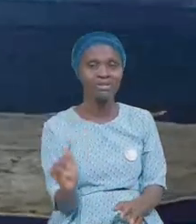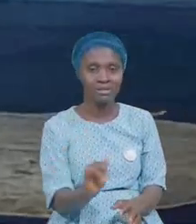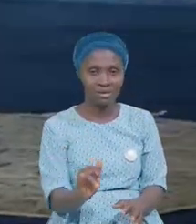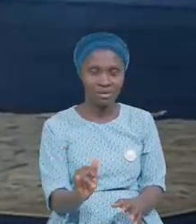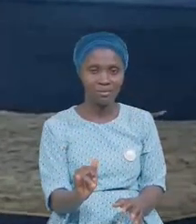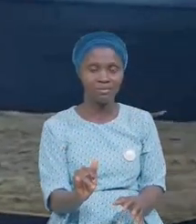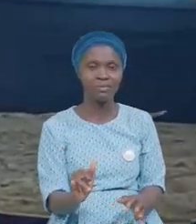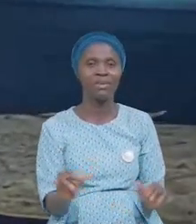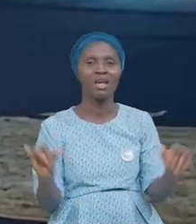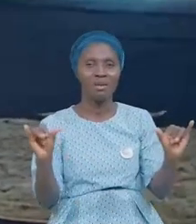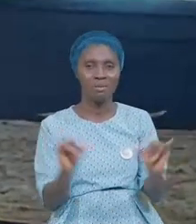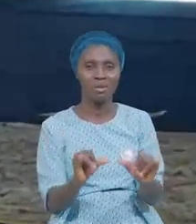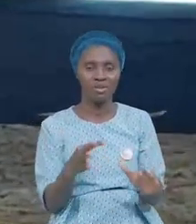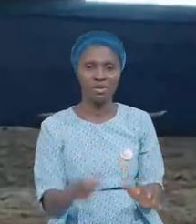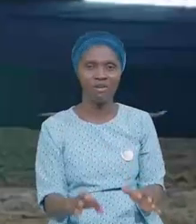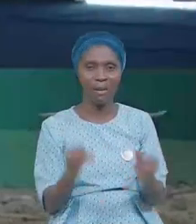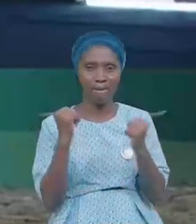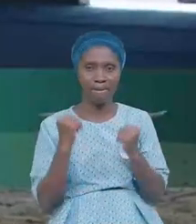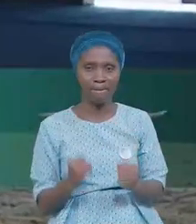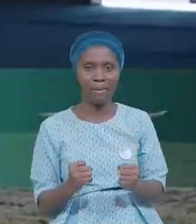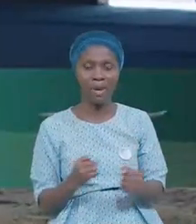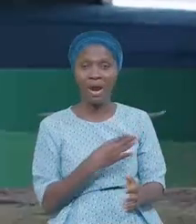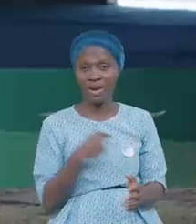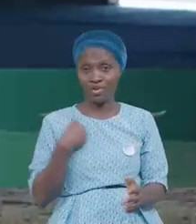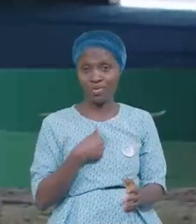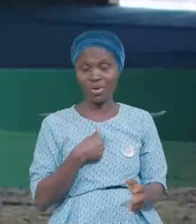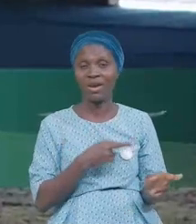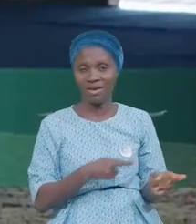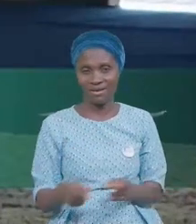de puissance. Et nous sommes prêts à